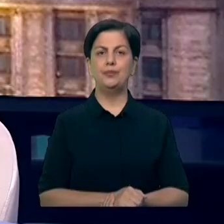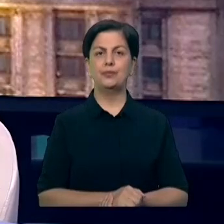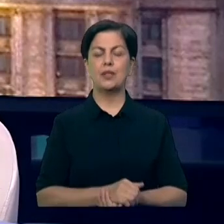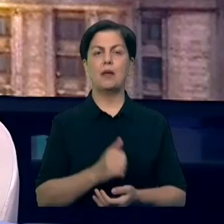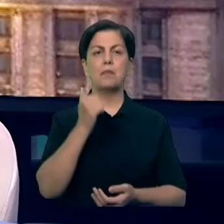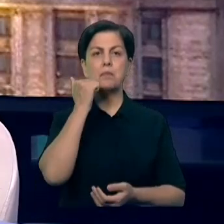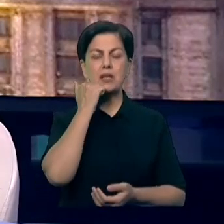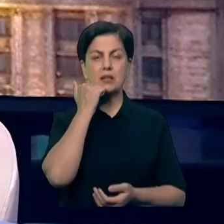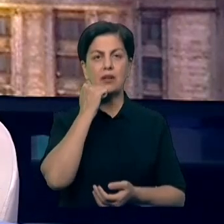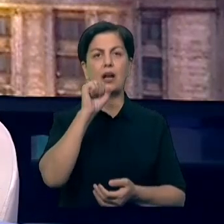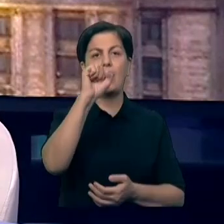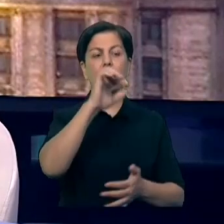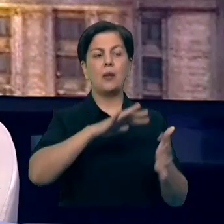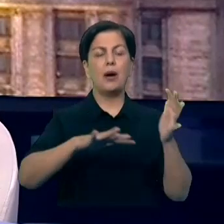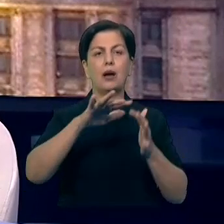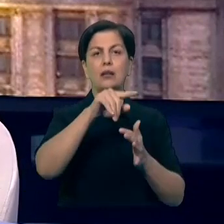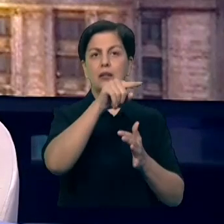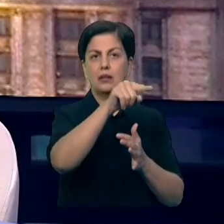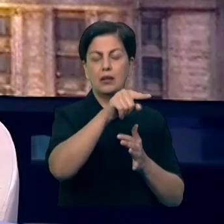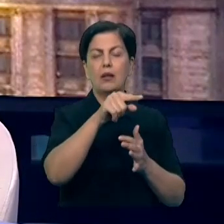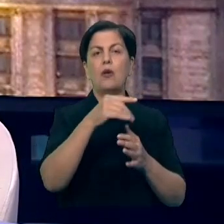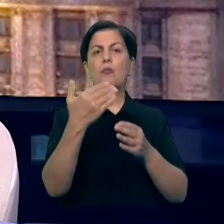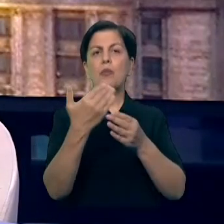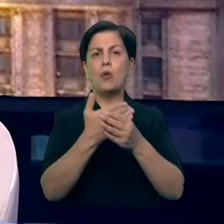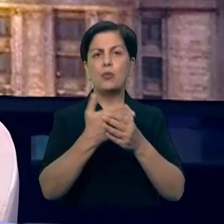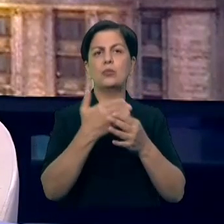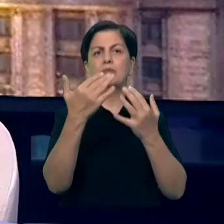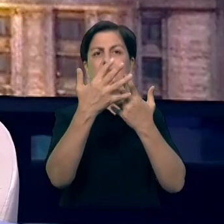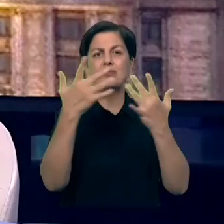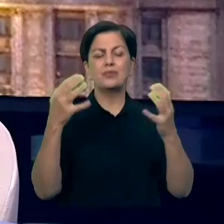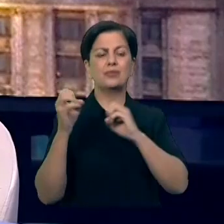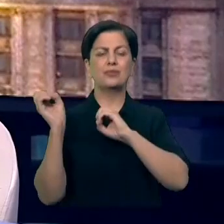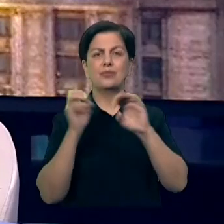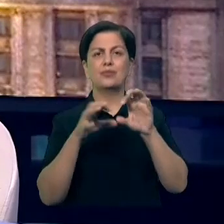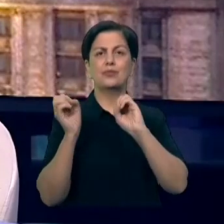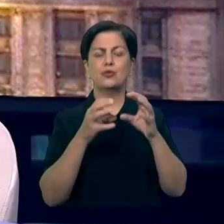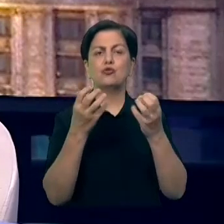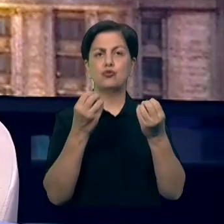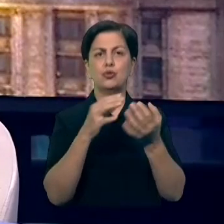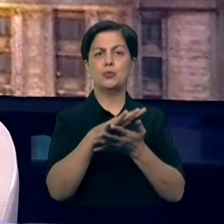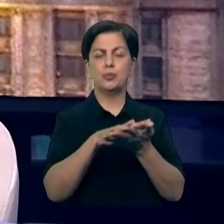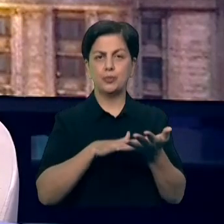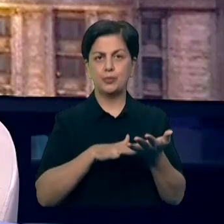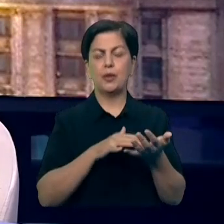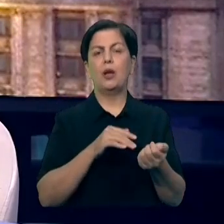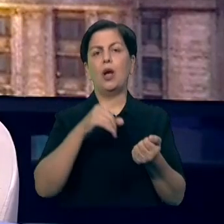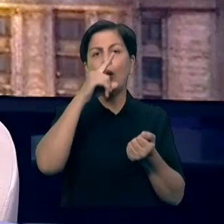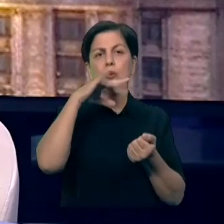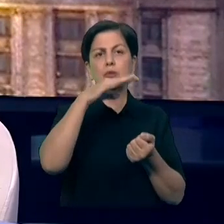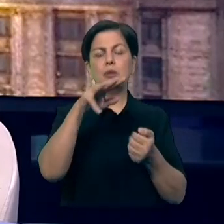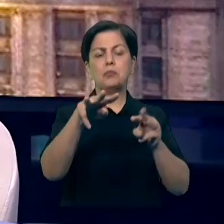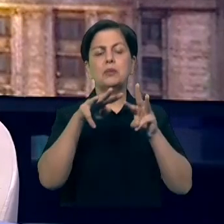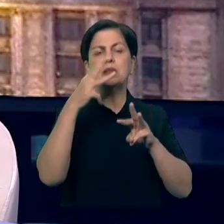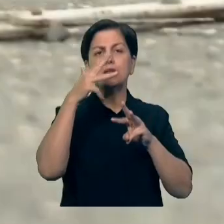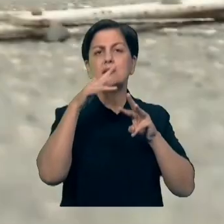Moskva Qarabağa humanitar yüklərin çatdırılmasına davam etdirilməsini ümid edir. Bunu Rusiya Xarici İşlər Nazirliyinin rəsmi nümayəndəsi Mariya Zaxarova bildirib. Onun sözlərinə